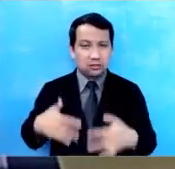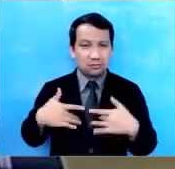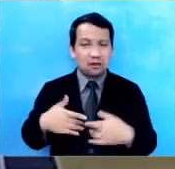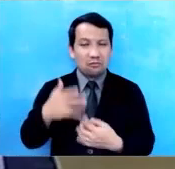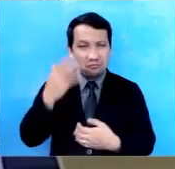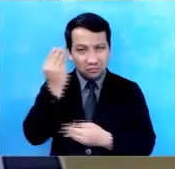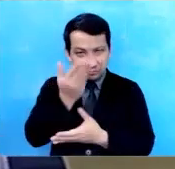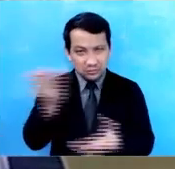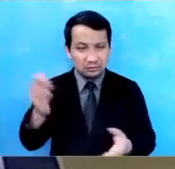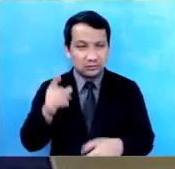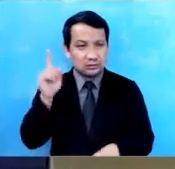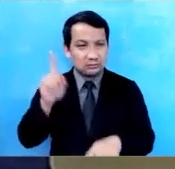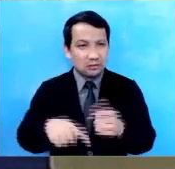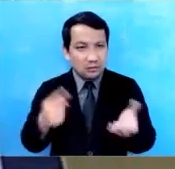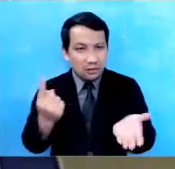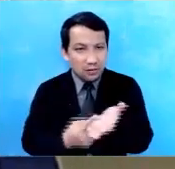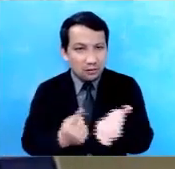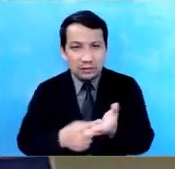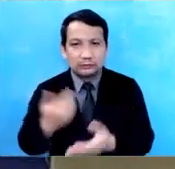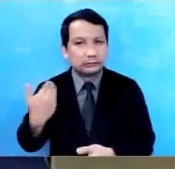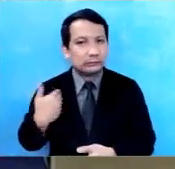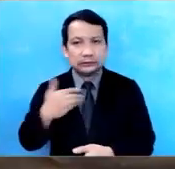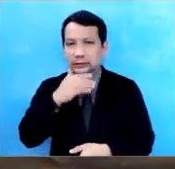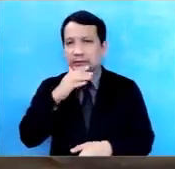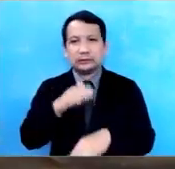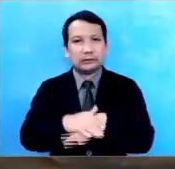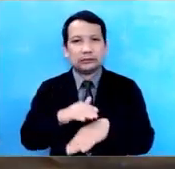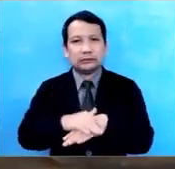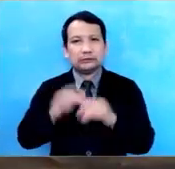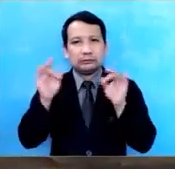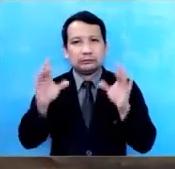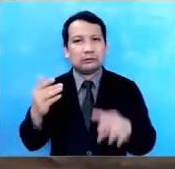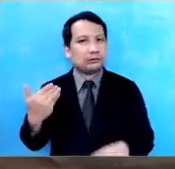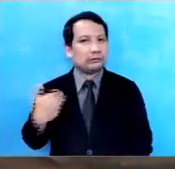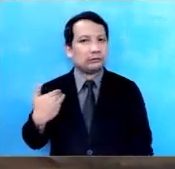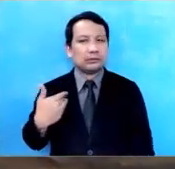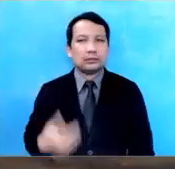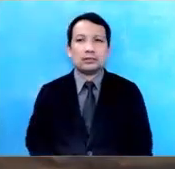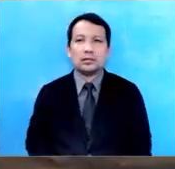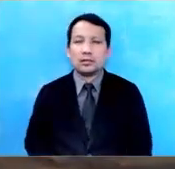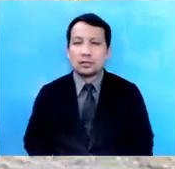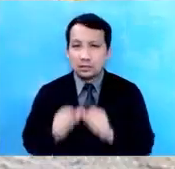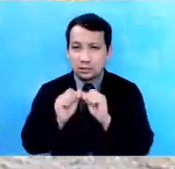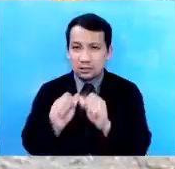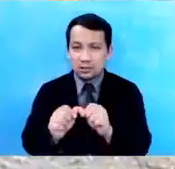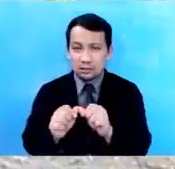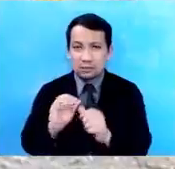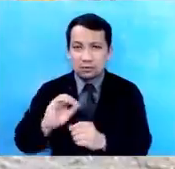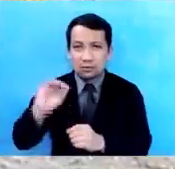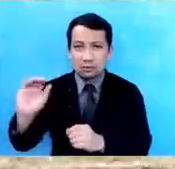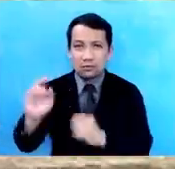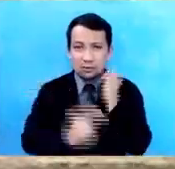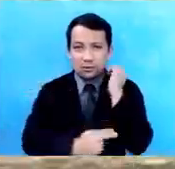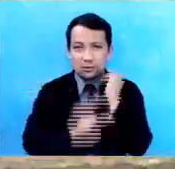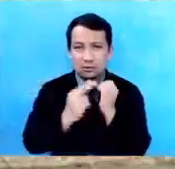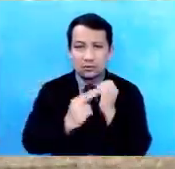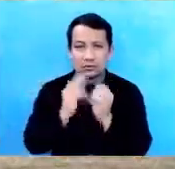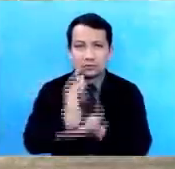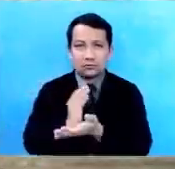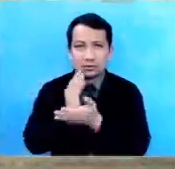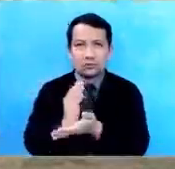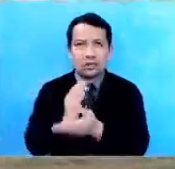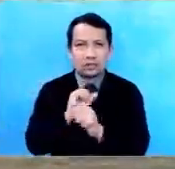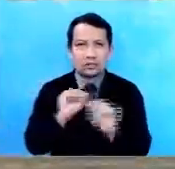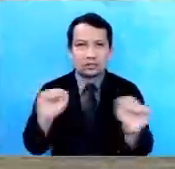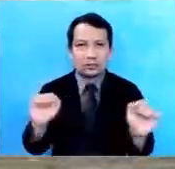yan na-discuss kasi hindi sa threatening. Sinabi rin ng mga may-ari ng mga hotel sa Boracay, ligtas ang